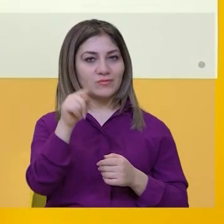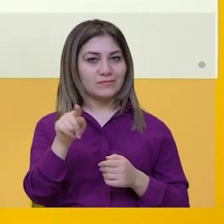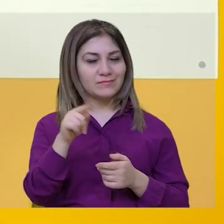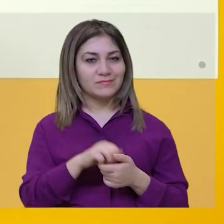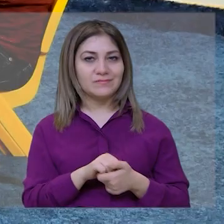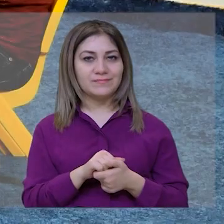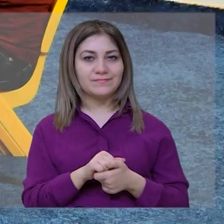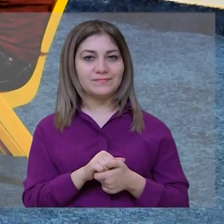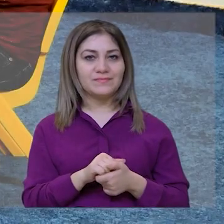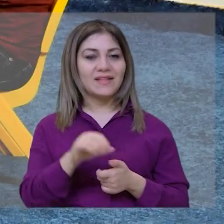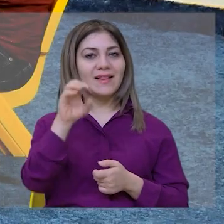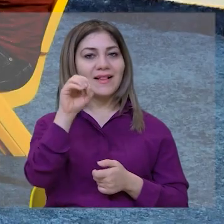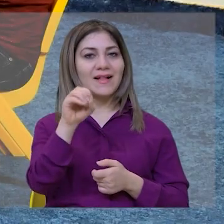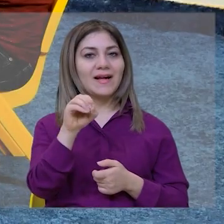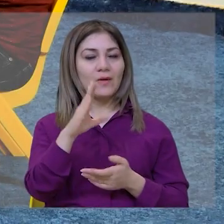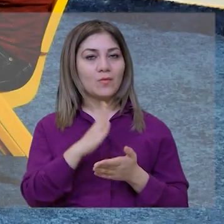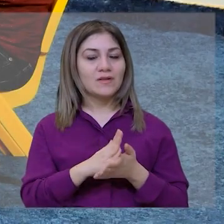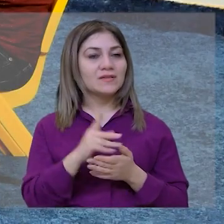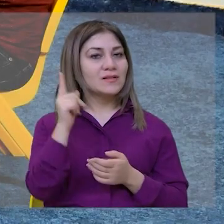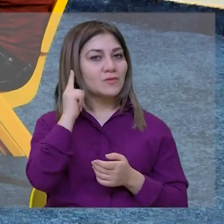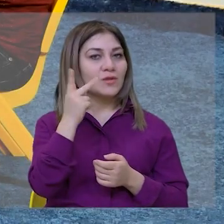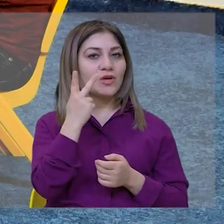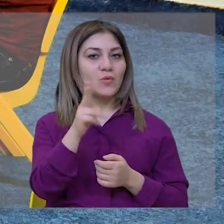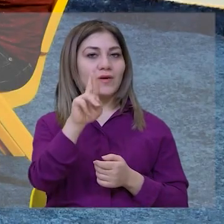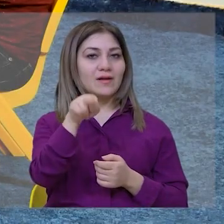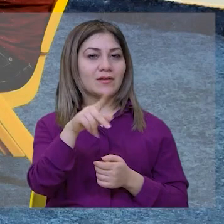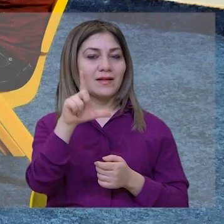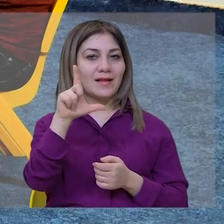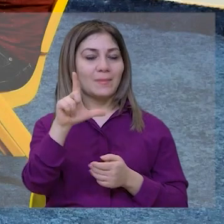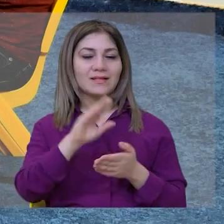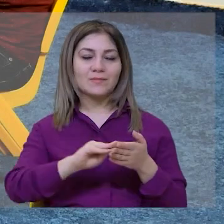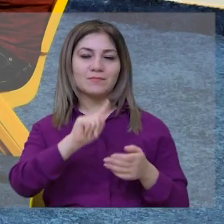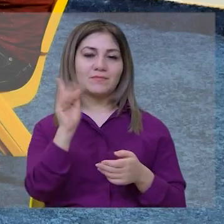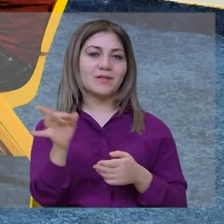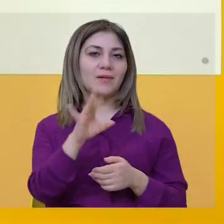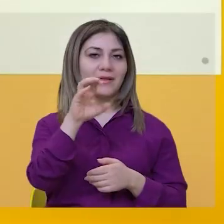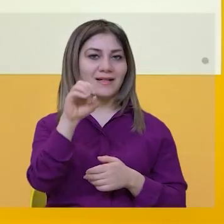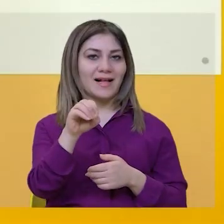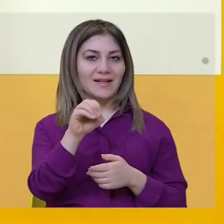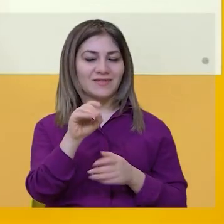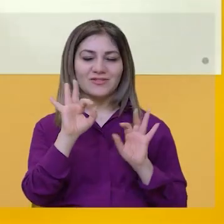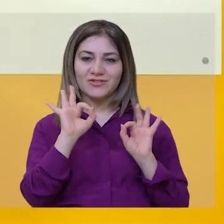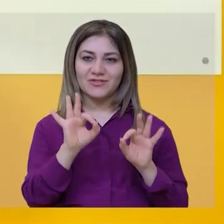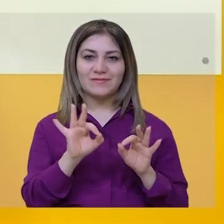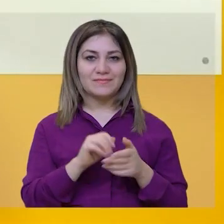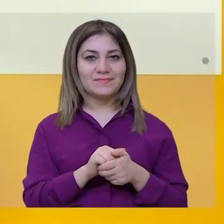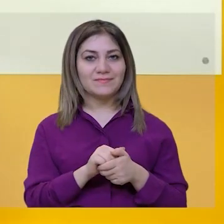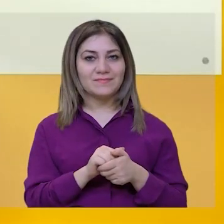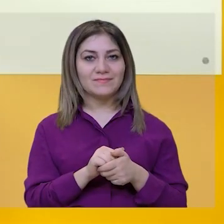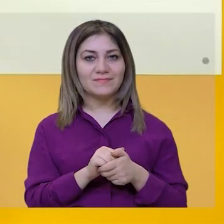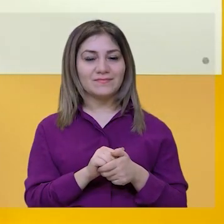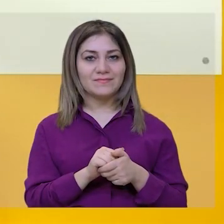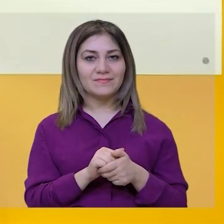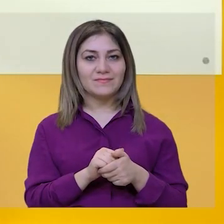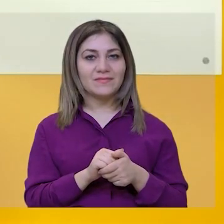գրում։ Ե ունենք երեխաներ, քանի հնչյուն ենք լսում։ Երկու։ Քանի տառ ենք գրում։ Կեցեք, հիմա ուզում եմ Մարկ